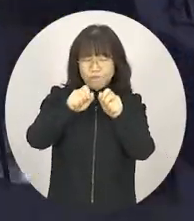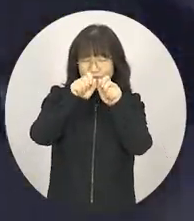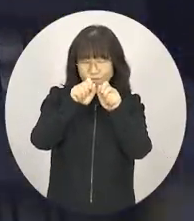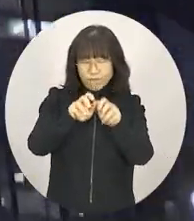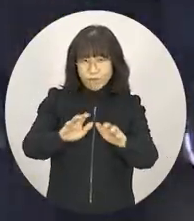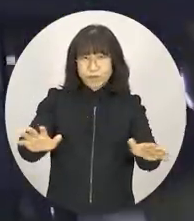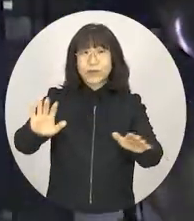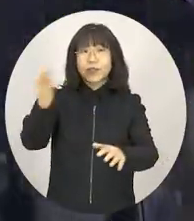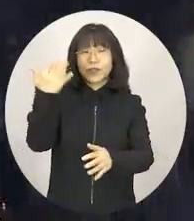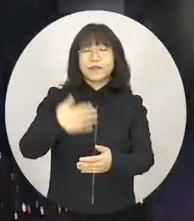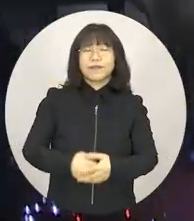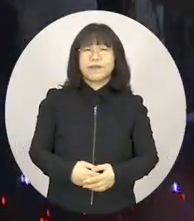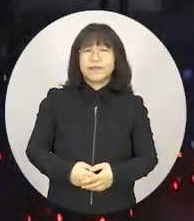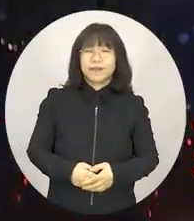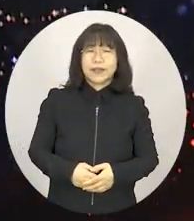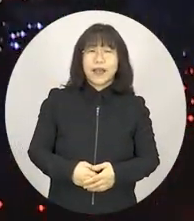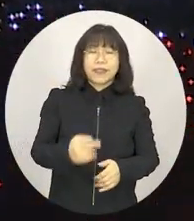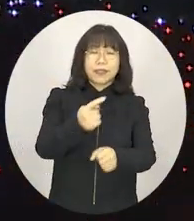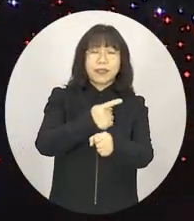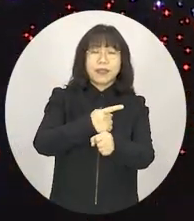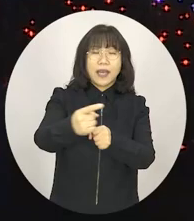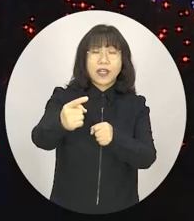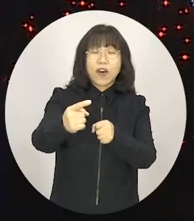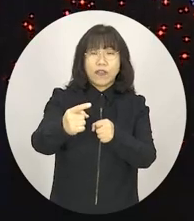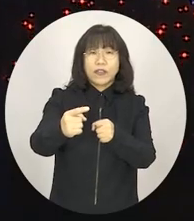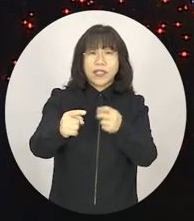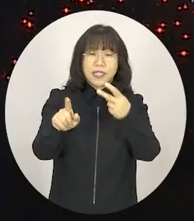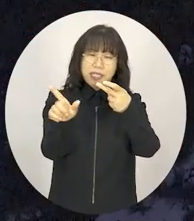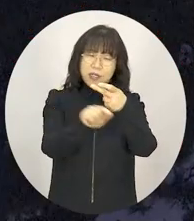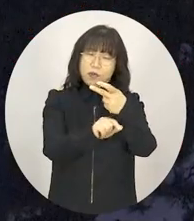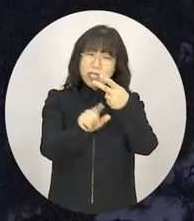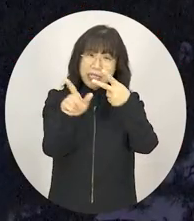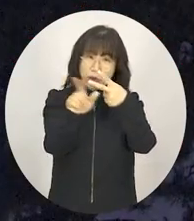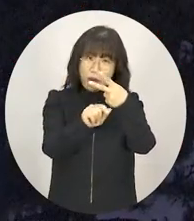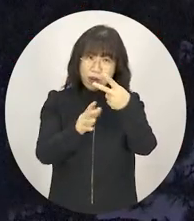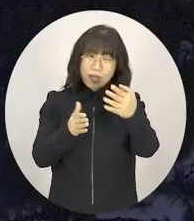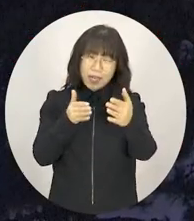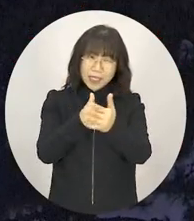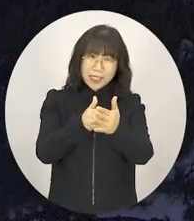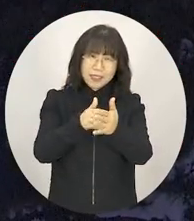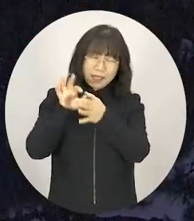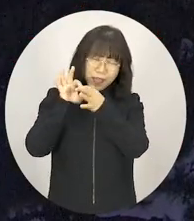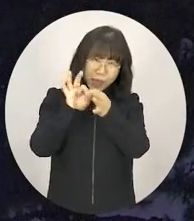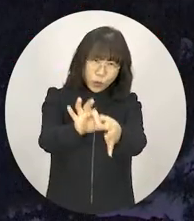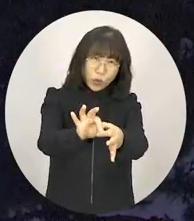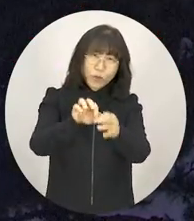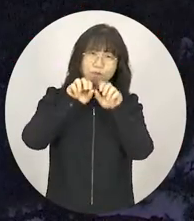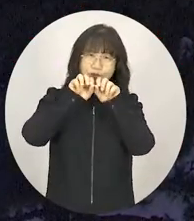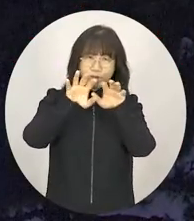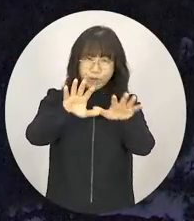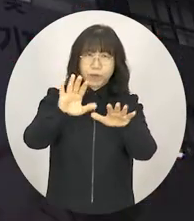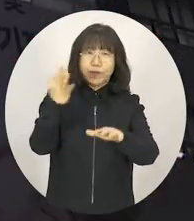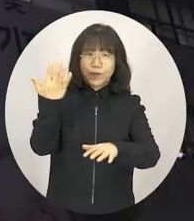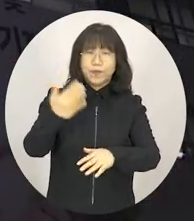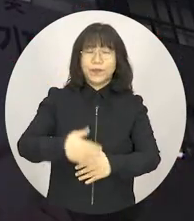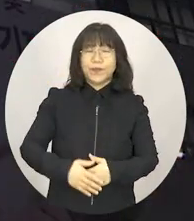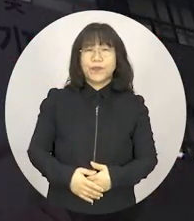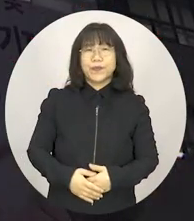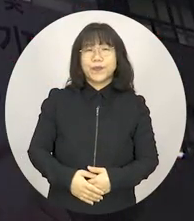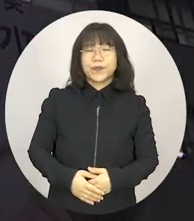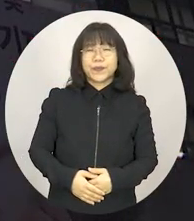마무리됐습니다. 한편 이번에 점등된 성탄트리는 내년 2월까지 사랑과 희망의 불빛을 밝히게 됩니다.